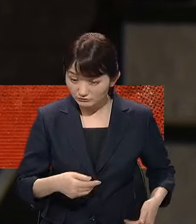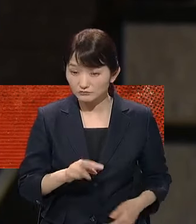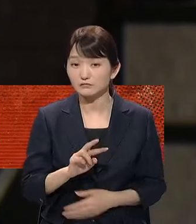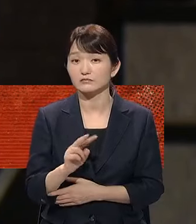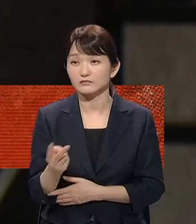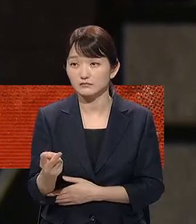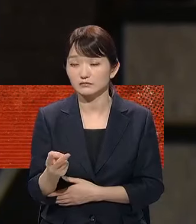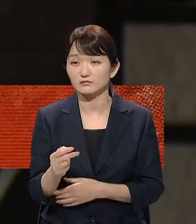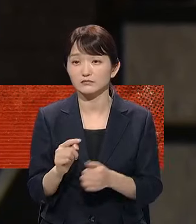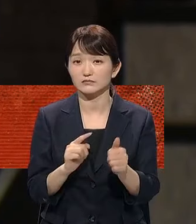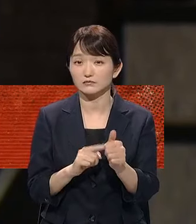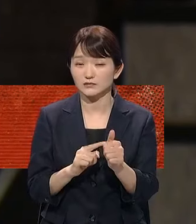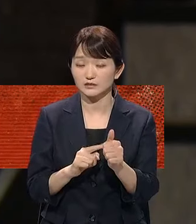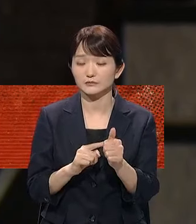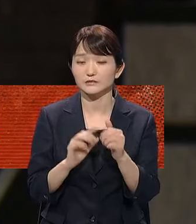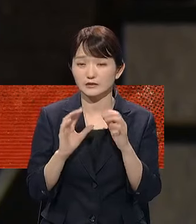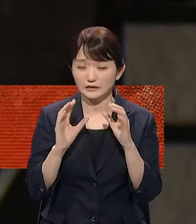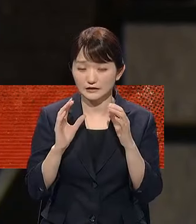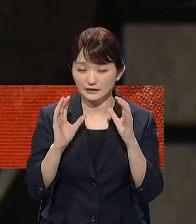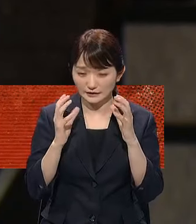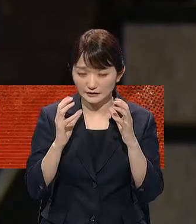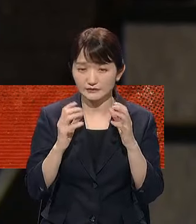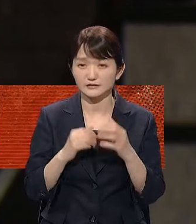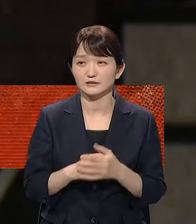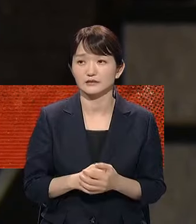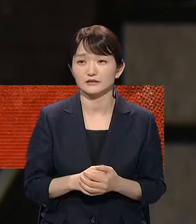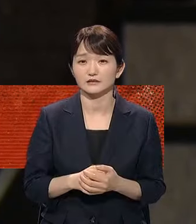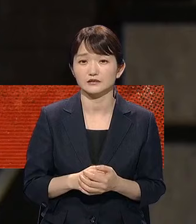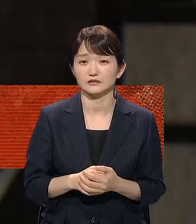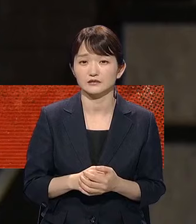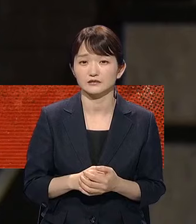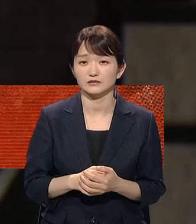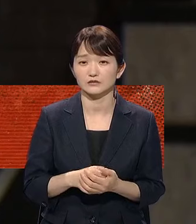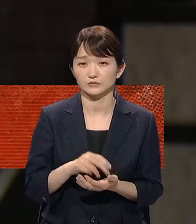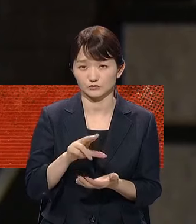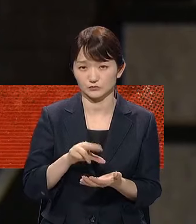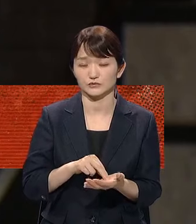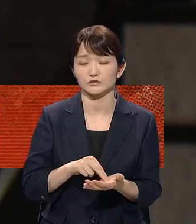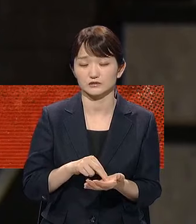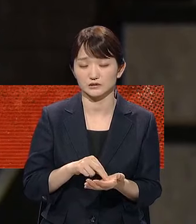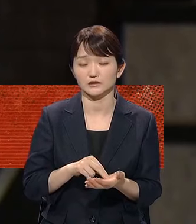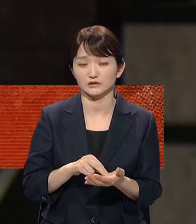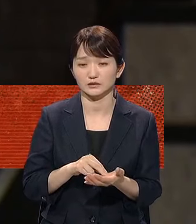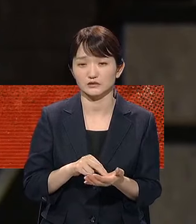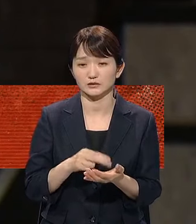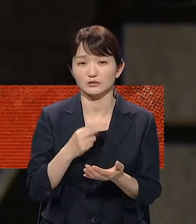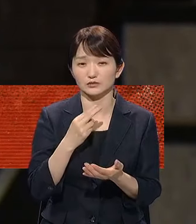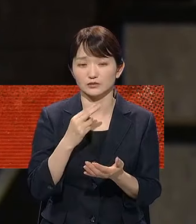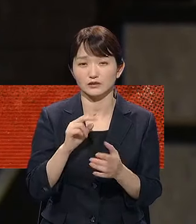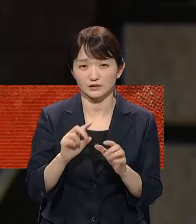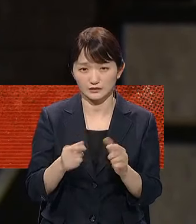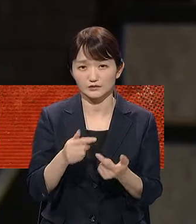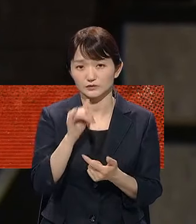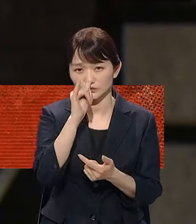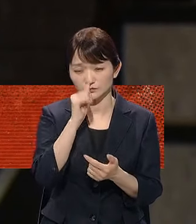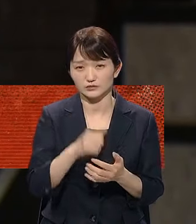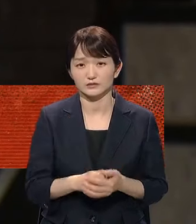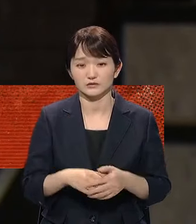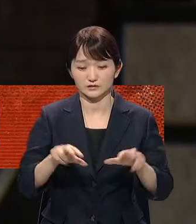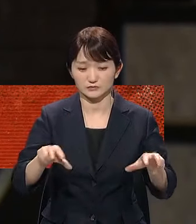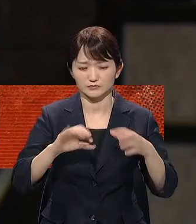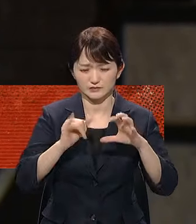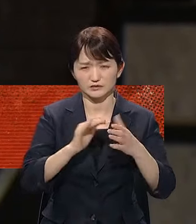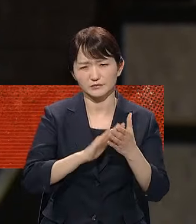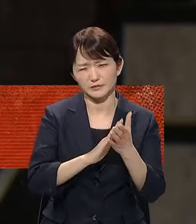특히 이제 남자 아이고 이러기 때문에 그런 것들이 문제가 안 됐을 수도 있습니다 그런데 지금은 이제 세상은 늘 변화를 하고